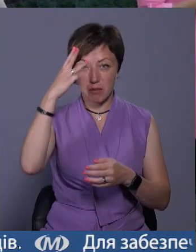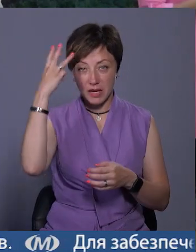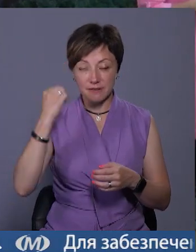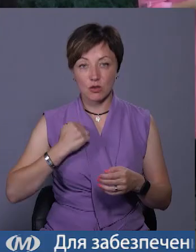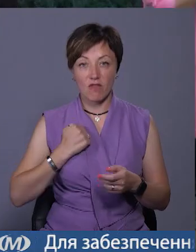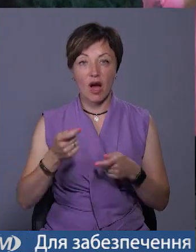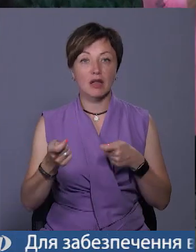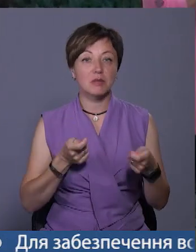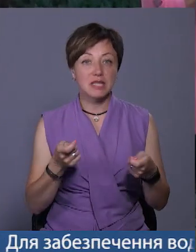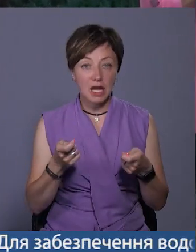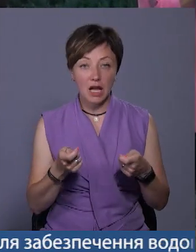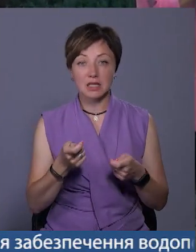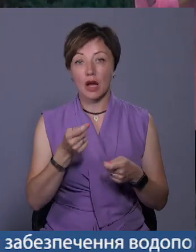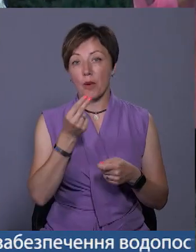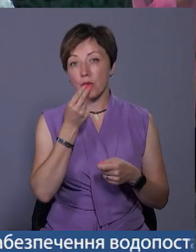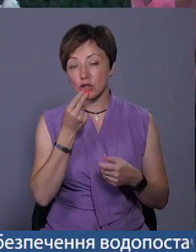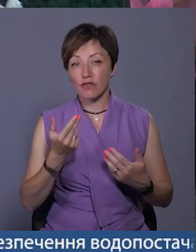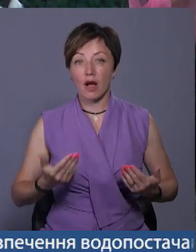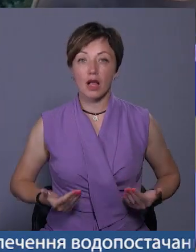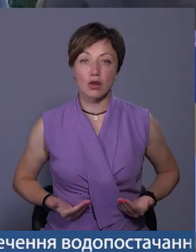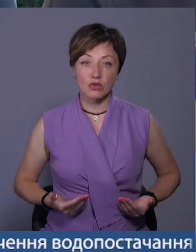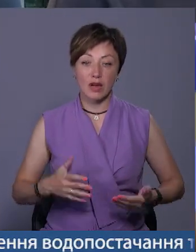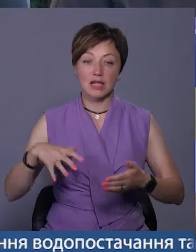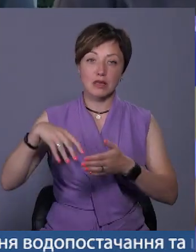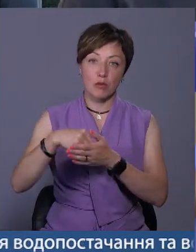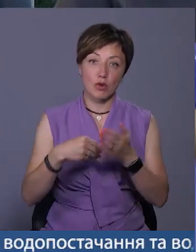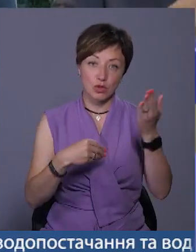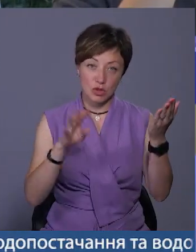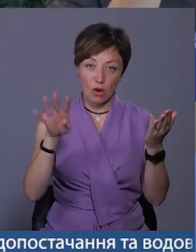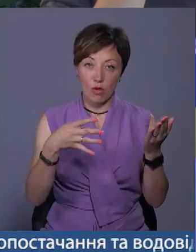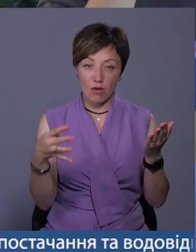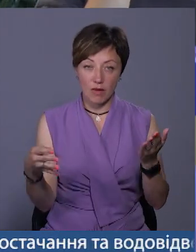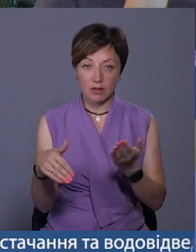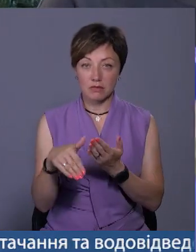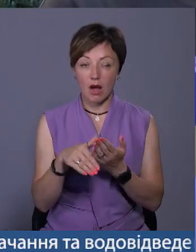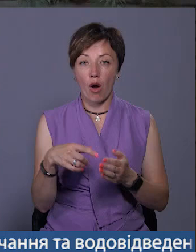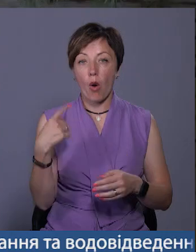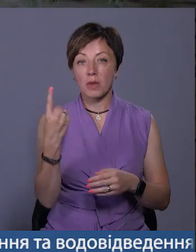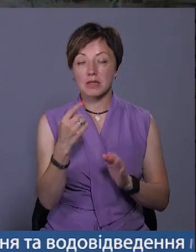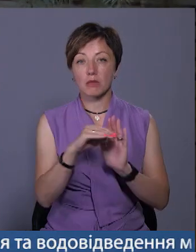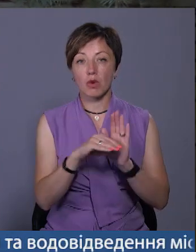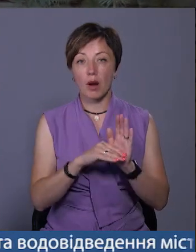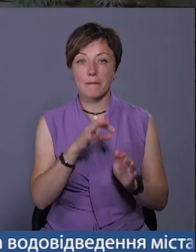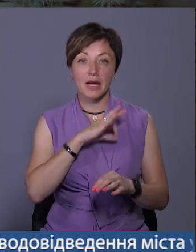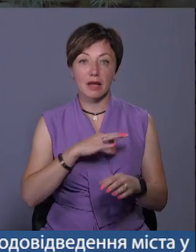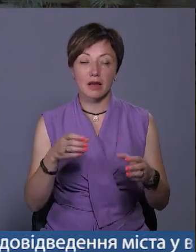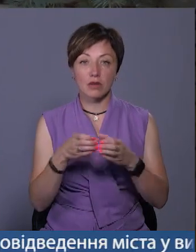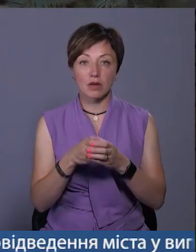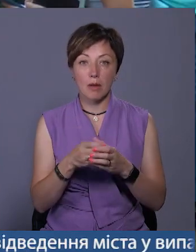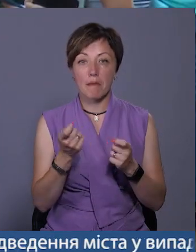військова адміністрація, а за проживання, харчування запрошує ще сторона. Наші обласні програми були на пільгову категорію,